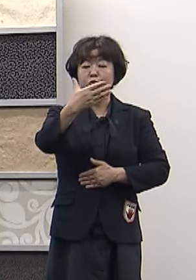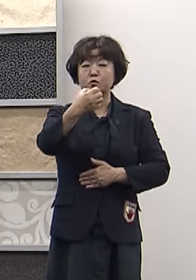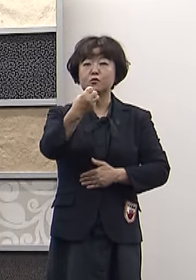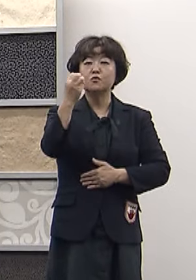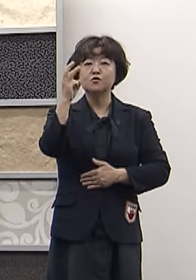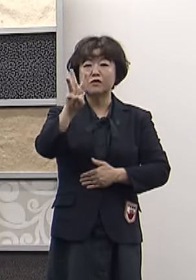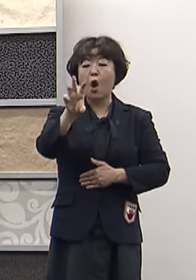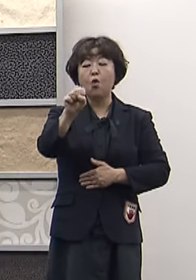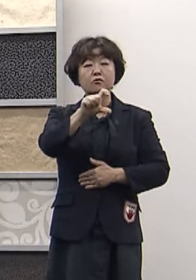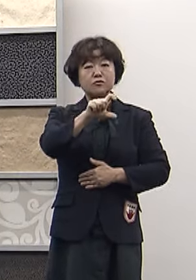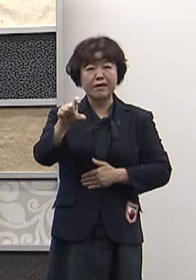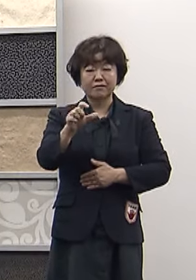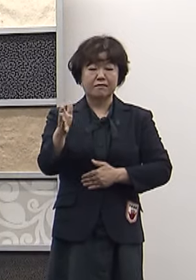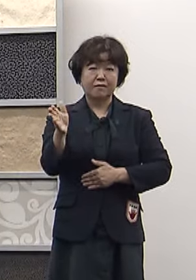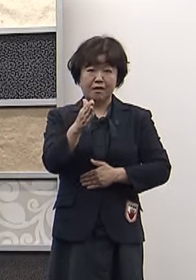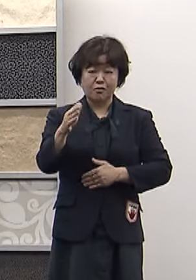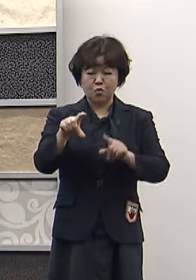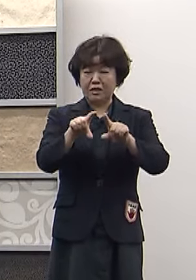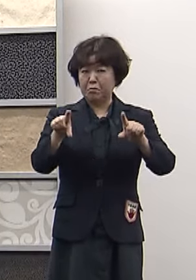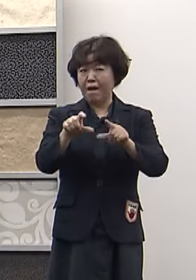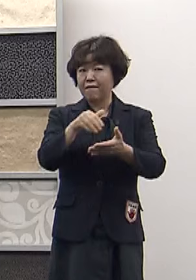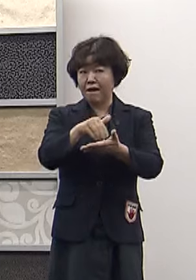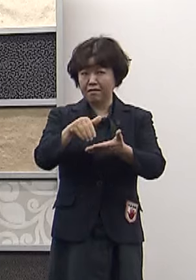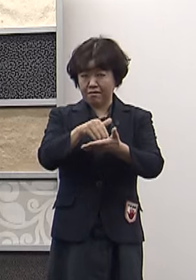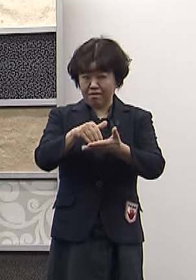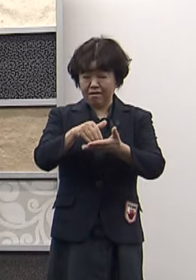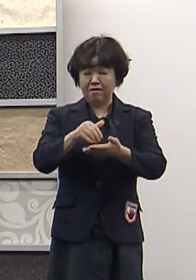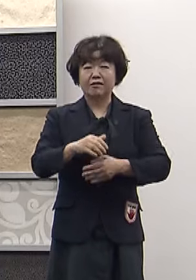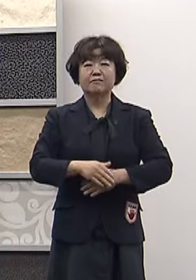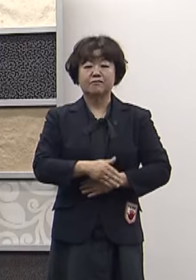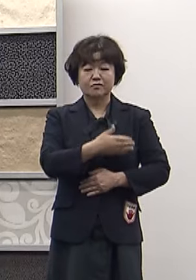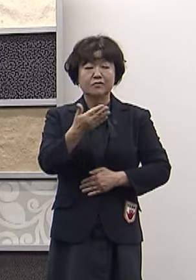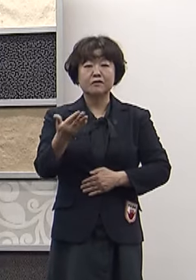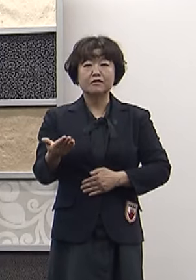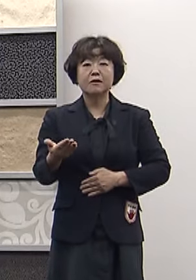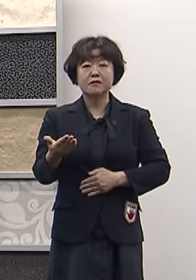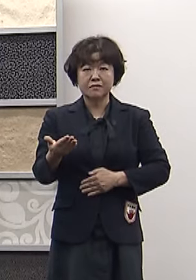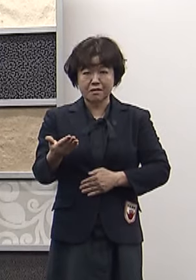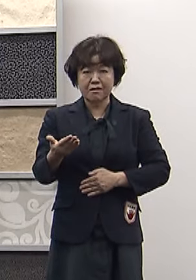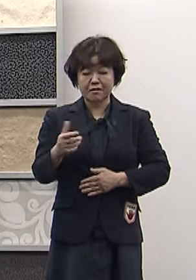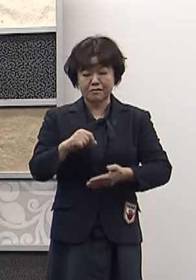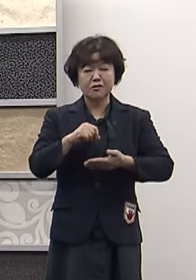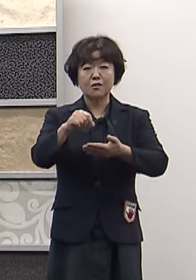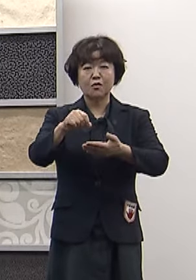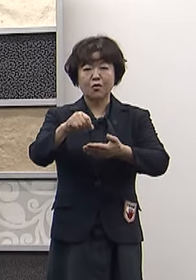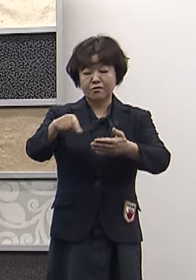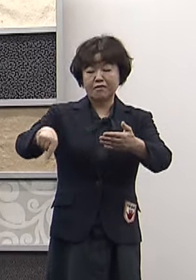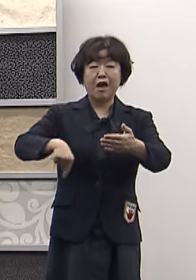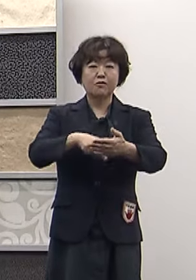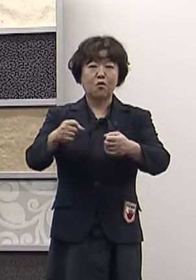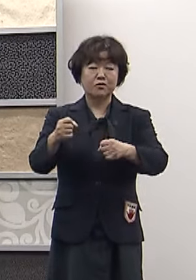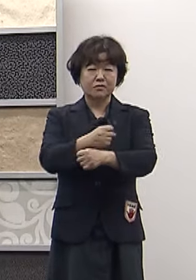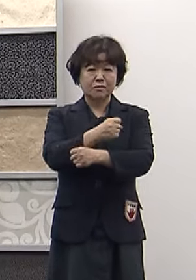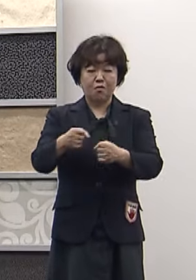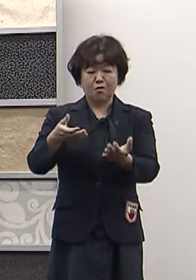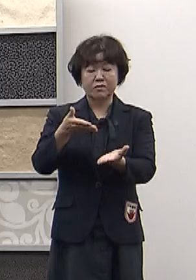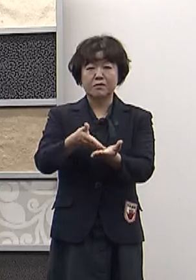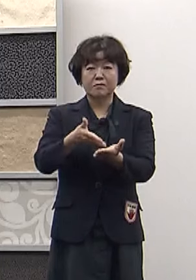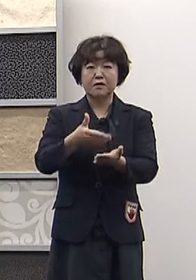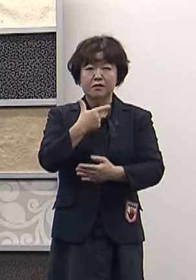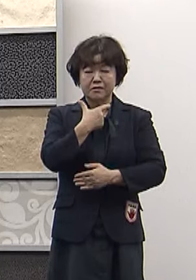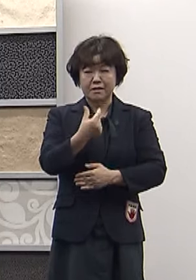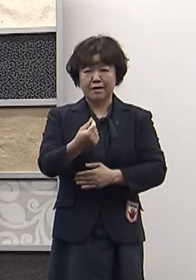億円程度となる見込みとなっております。続きまして、計上予定の主な事業などにつきまして、ご説明いたします